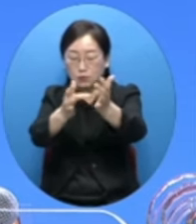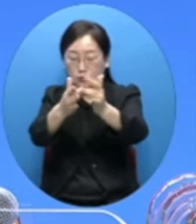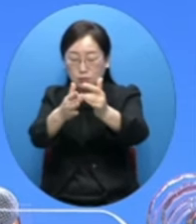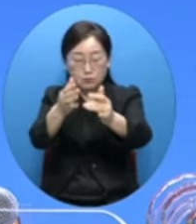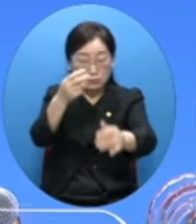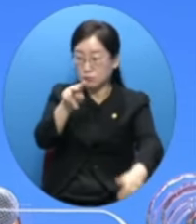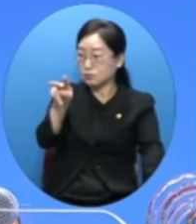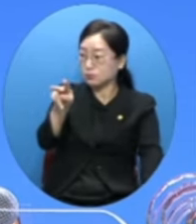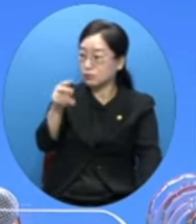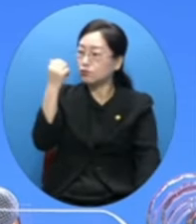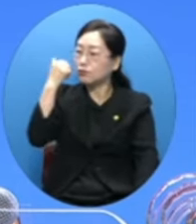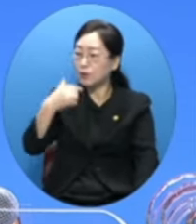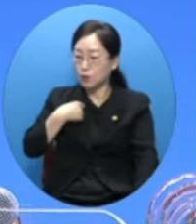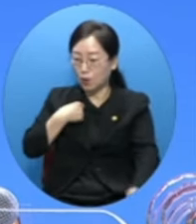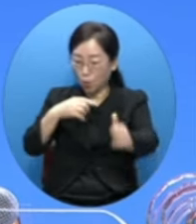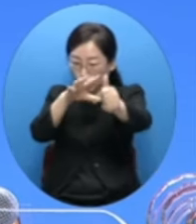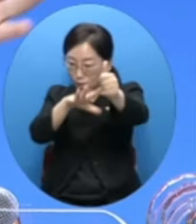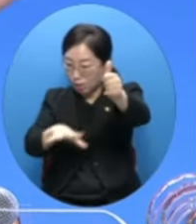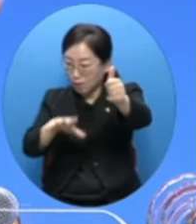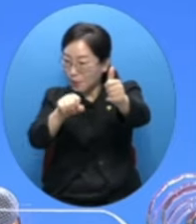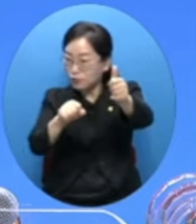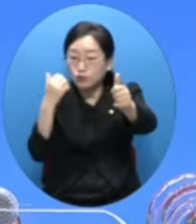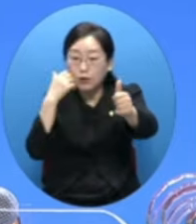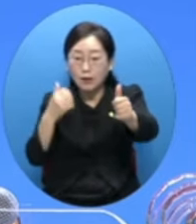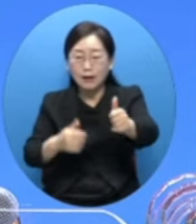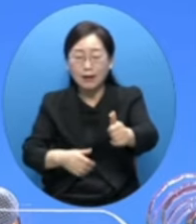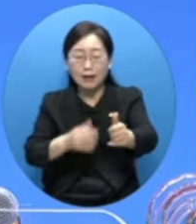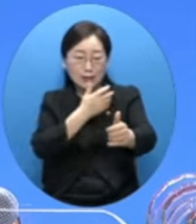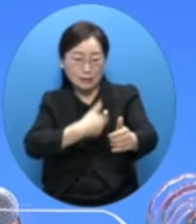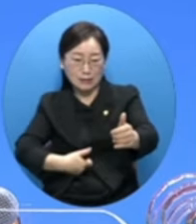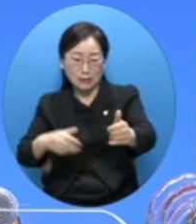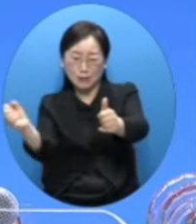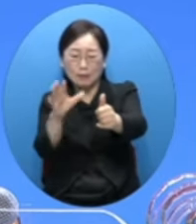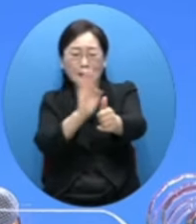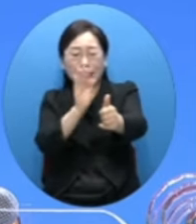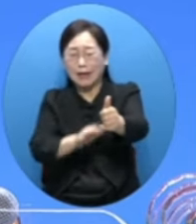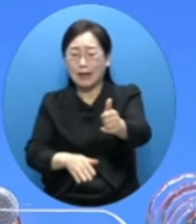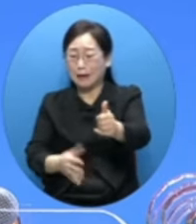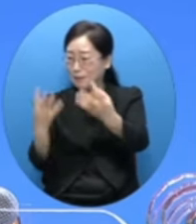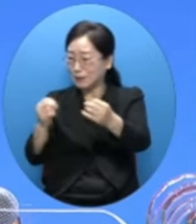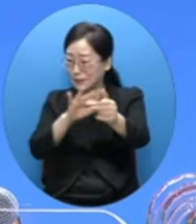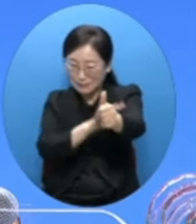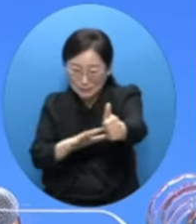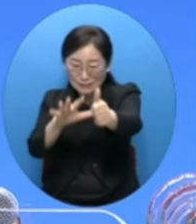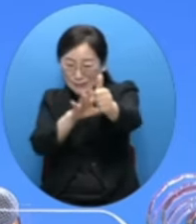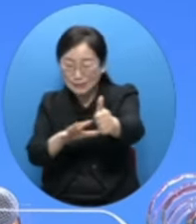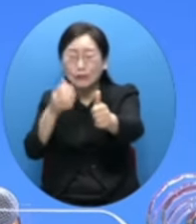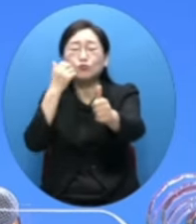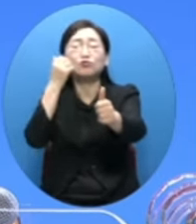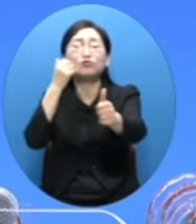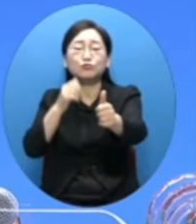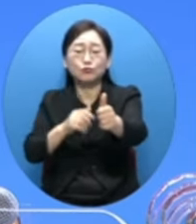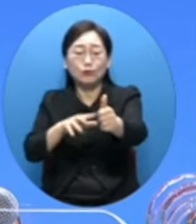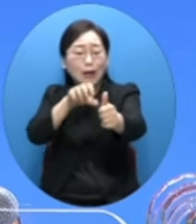말씀하십니다. 그러니까 제자들이 말합니다. 이렇게 많은 사람들이 애워서서 예수님을 밀고 있는데 누구를